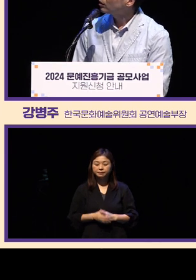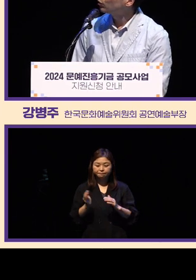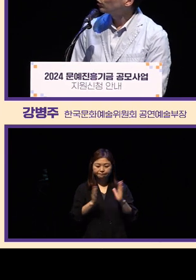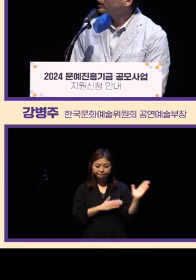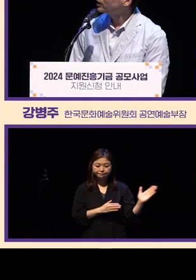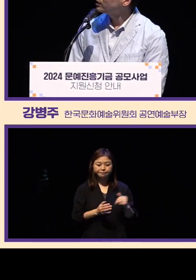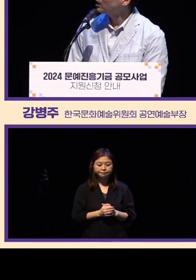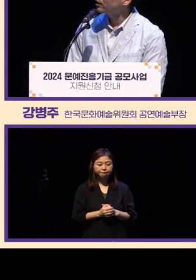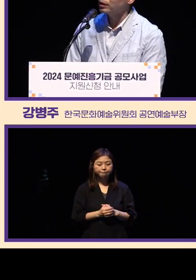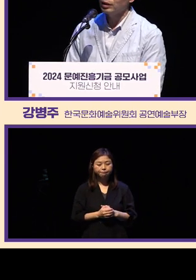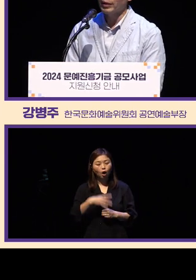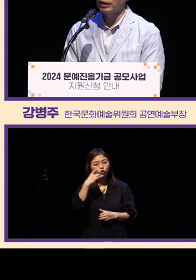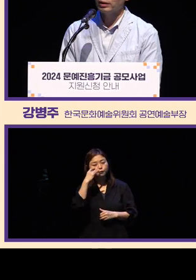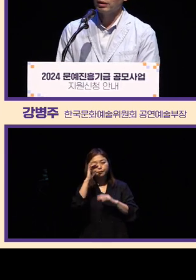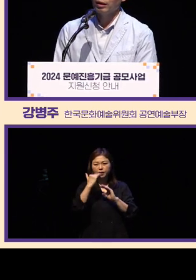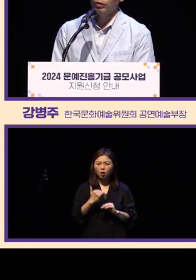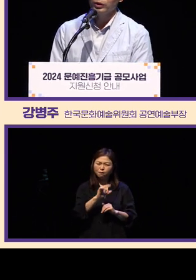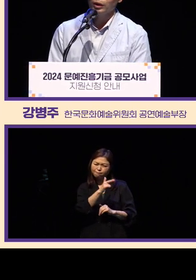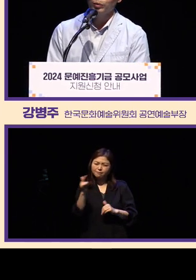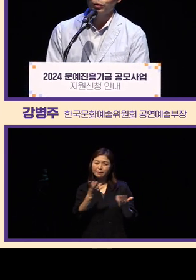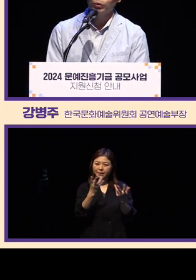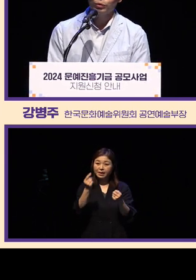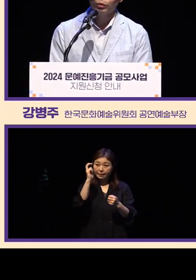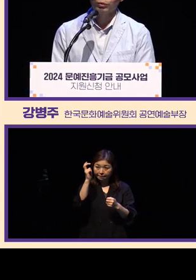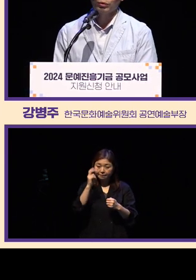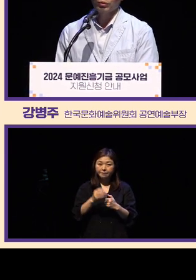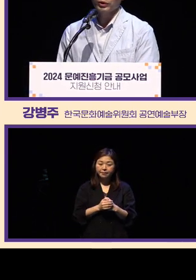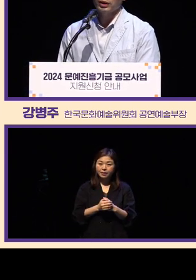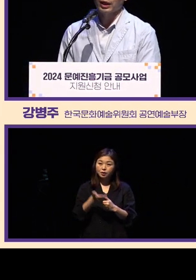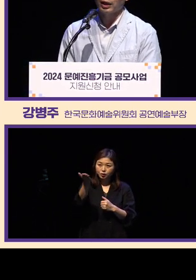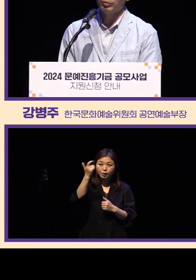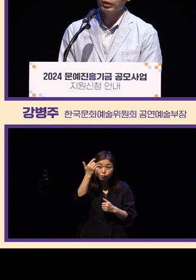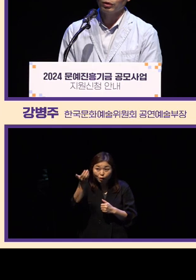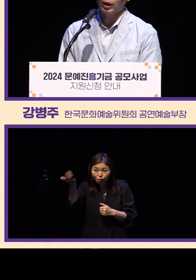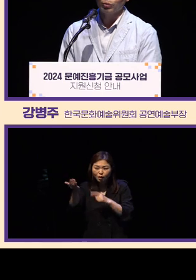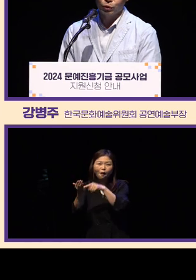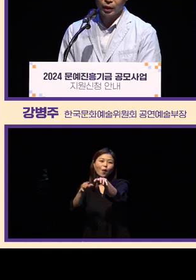기타 궁금하신 사항들이 많으실 텐데요. 저희 부스 쪽으로